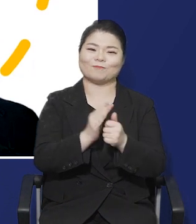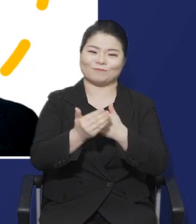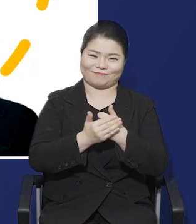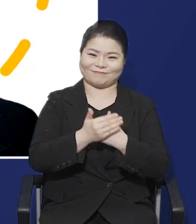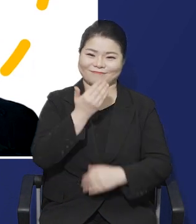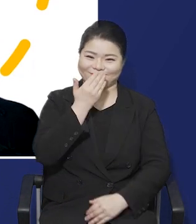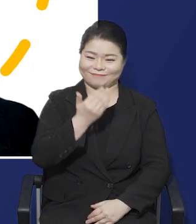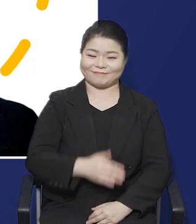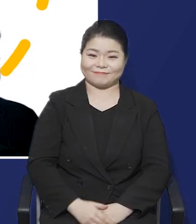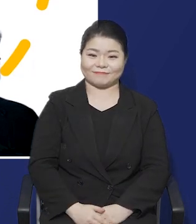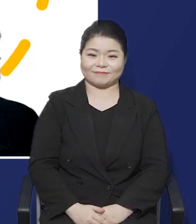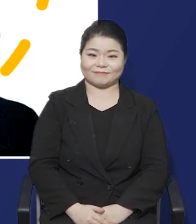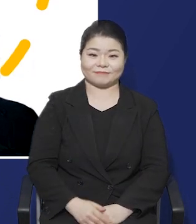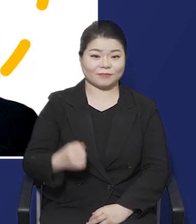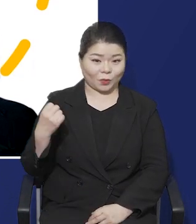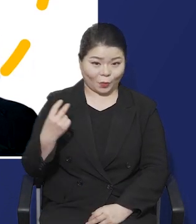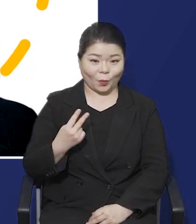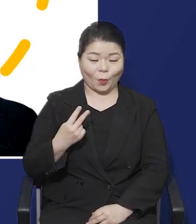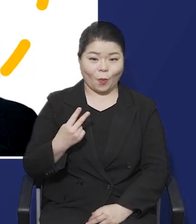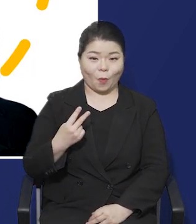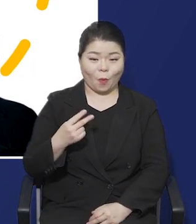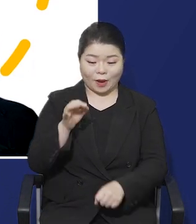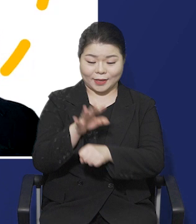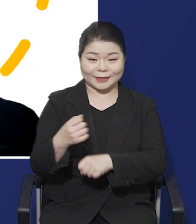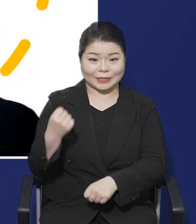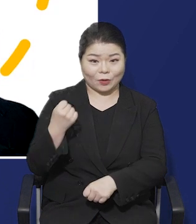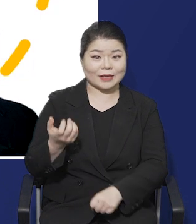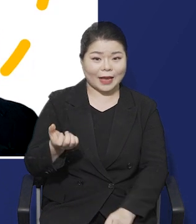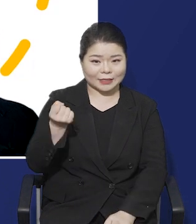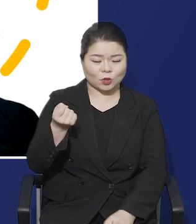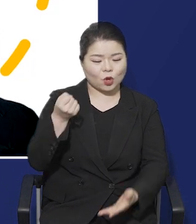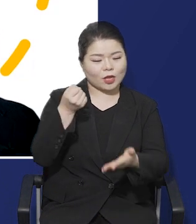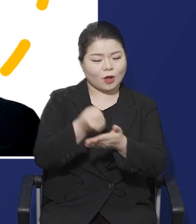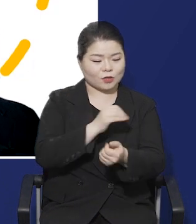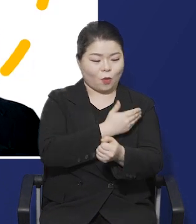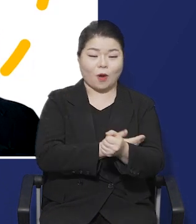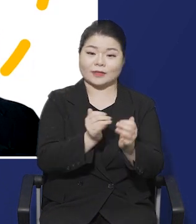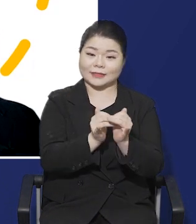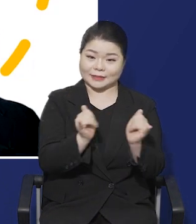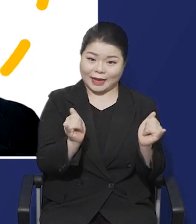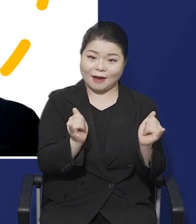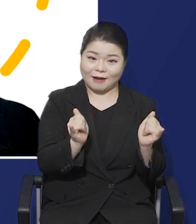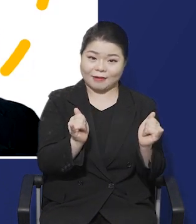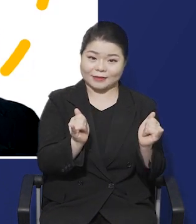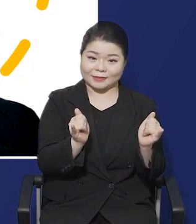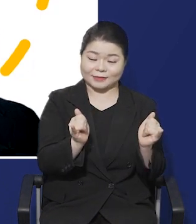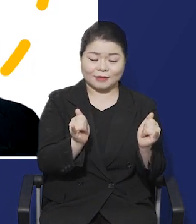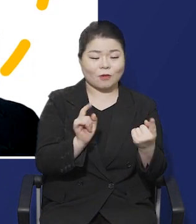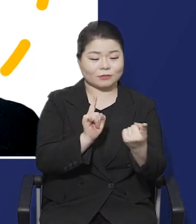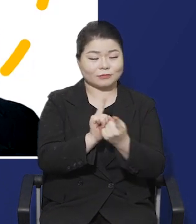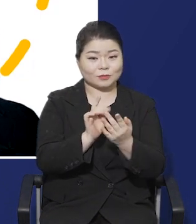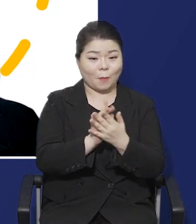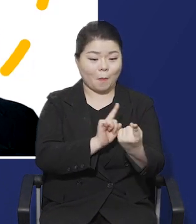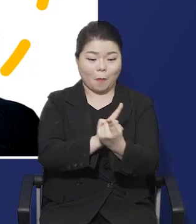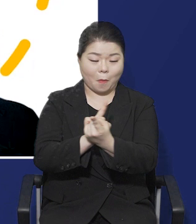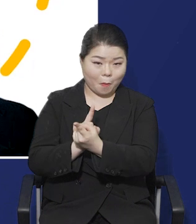수 있습니다. 그리고 구매력을 갖춘 의사결정권자나 그런 영향력을 지닌 유망